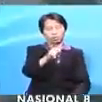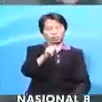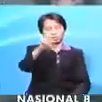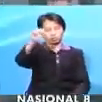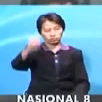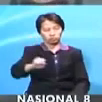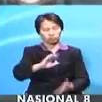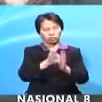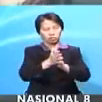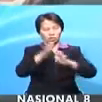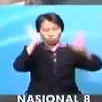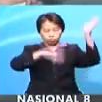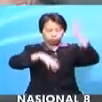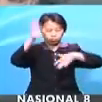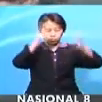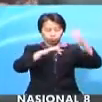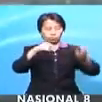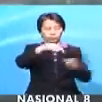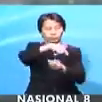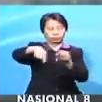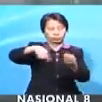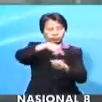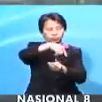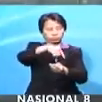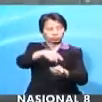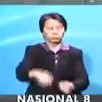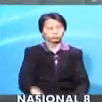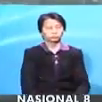Puncak utama jerebu di rantau ini